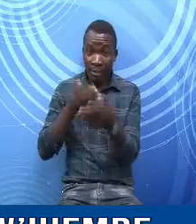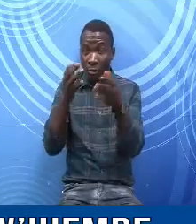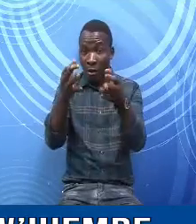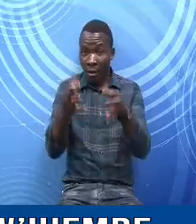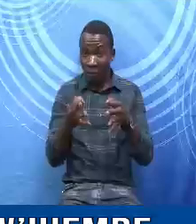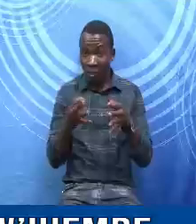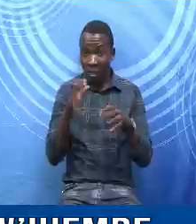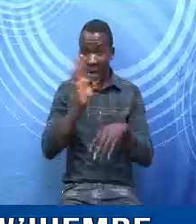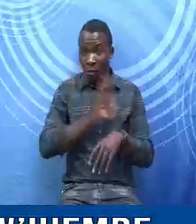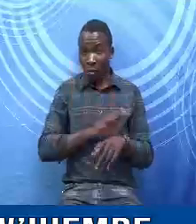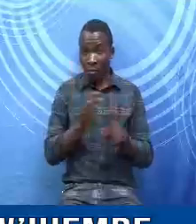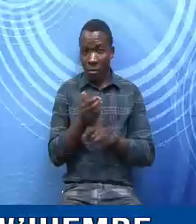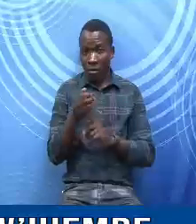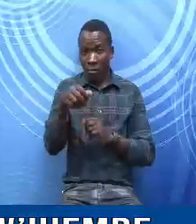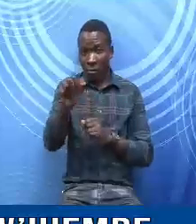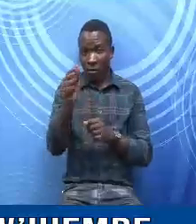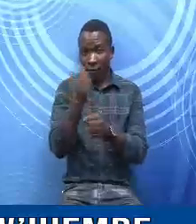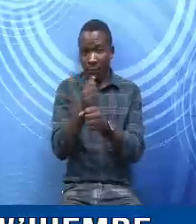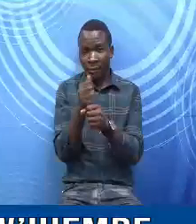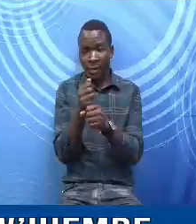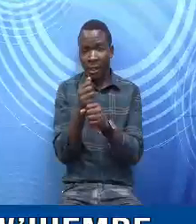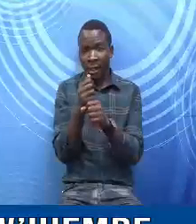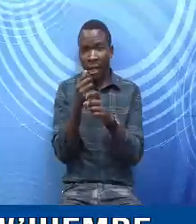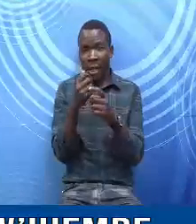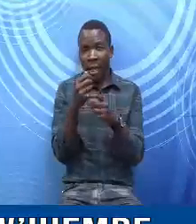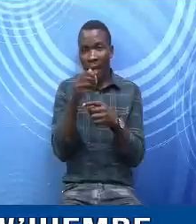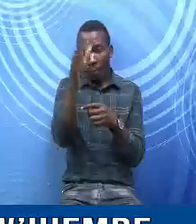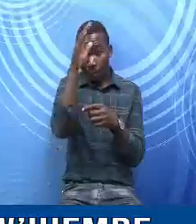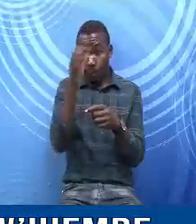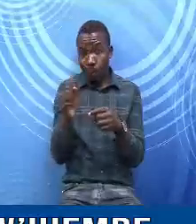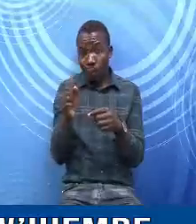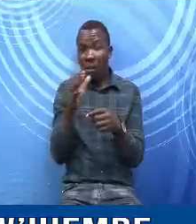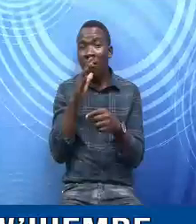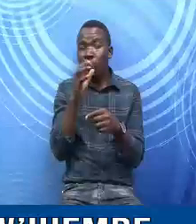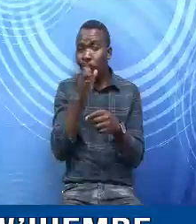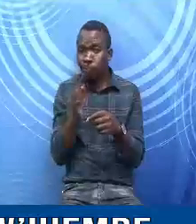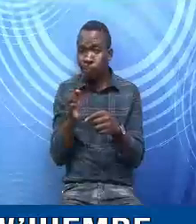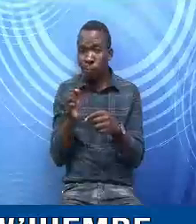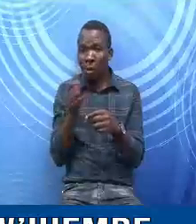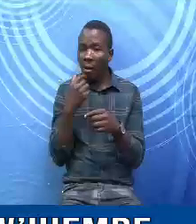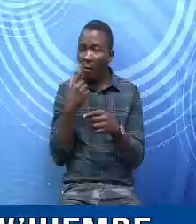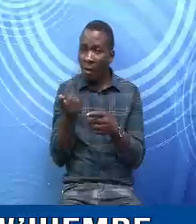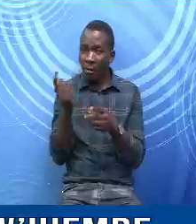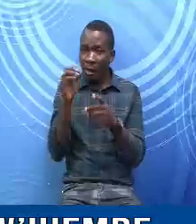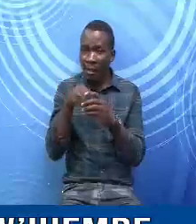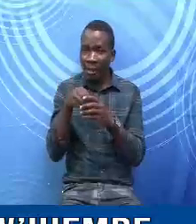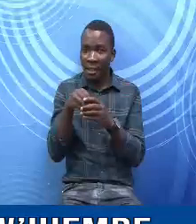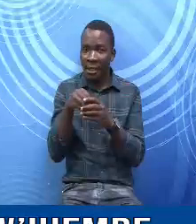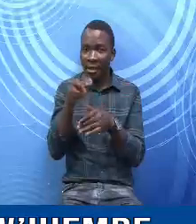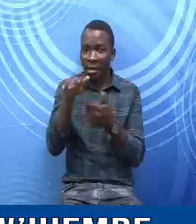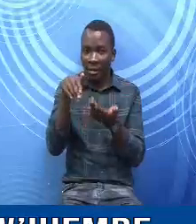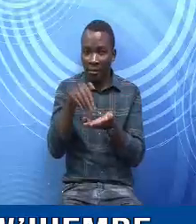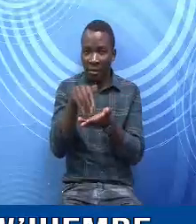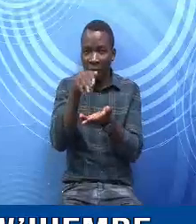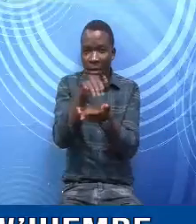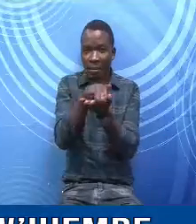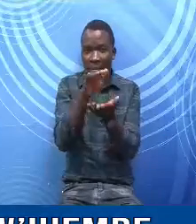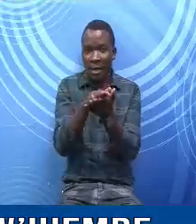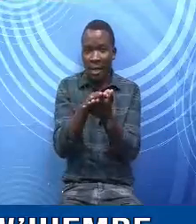mu byo bakora cyakora nubwo abasaza n'abakecuru bavuga ko bayobotse ibigo by'imari cyane cyane za sako bikabafasha kwiteza imbere ndetse no gucunga umutekano w'amafaranga